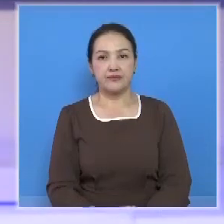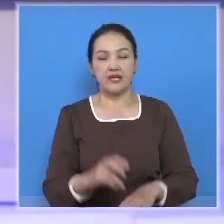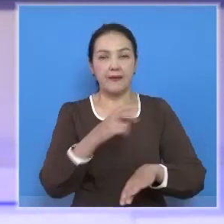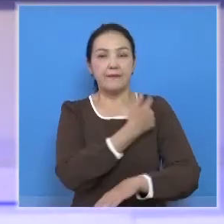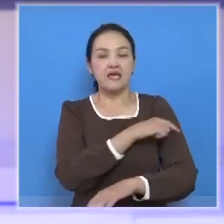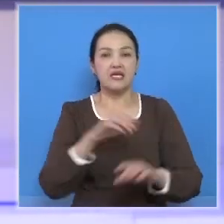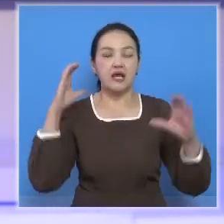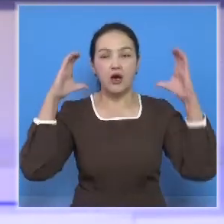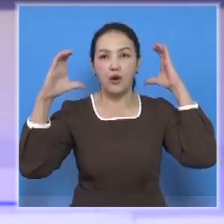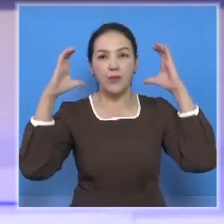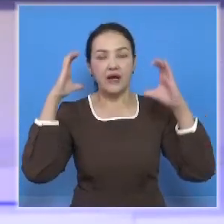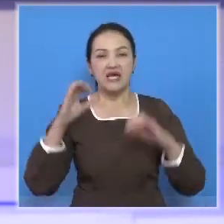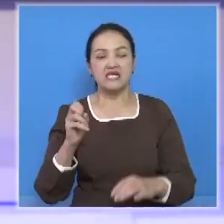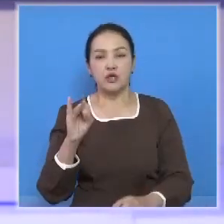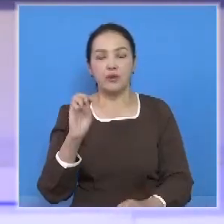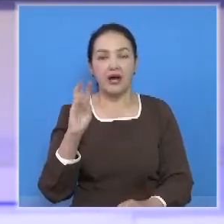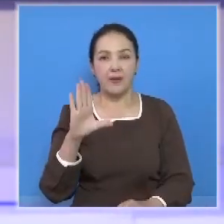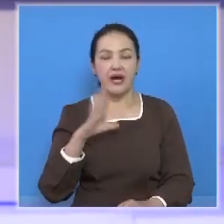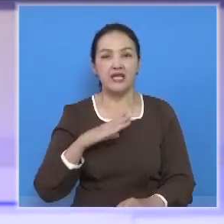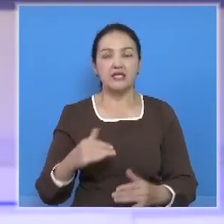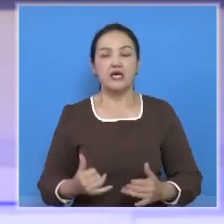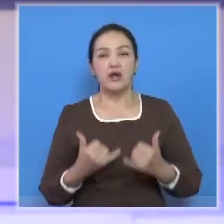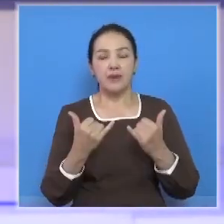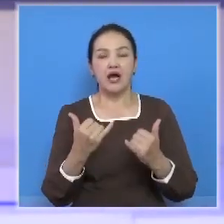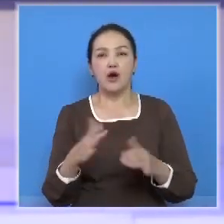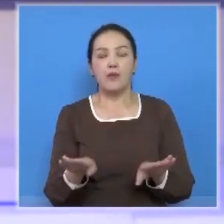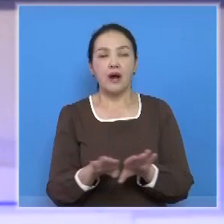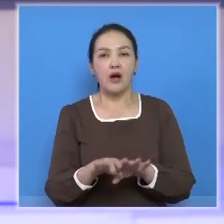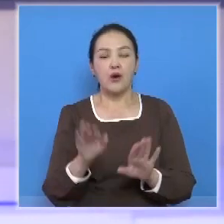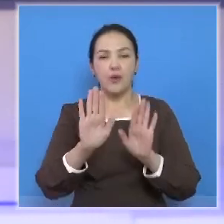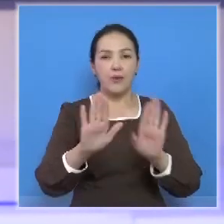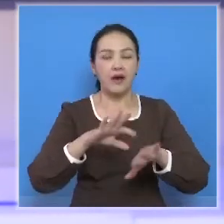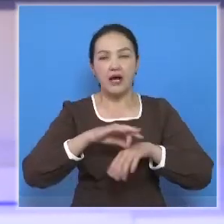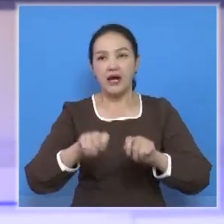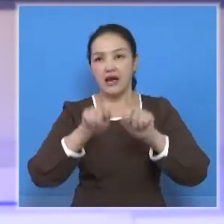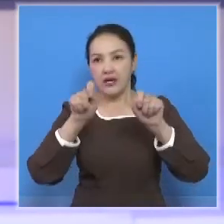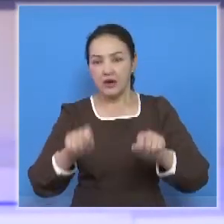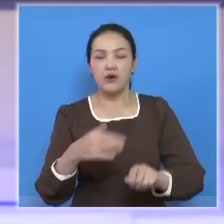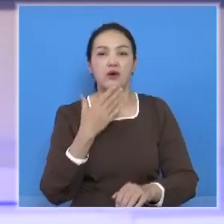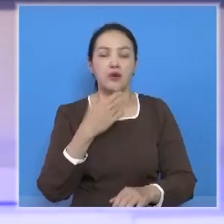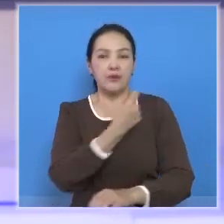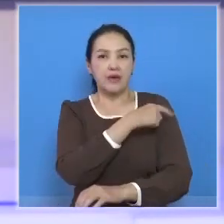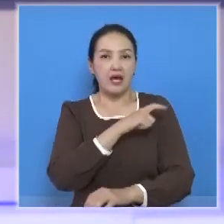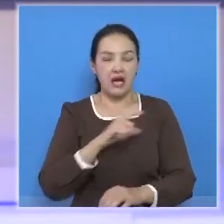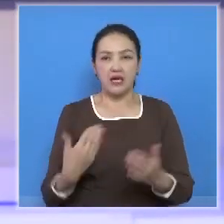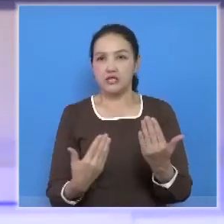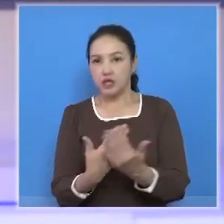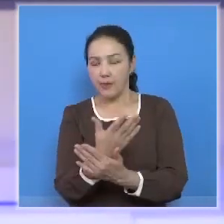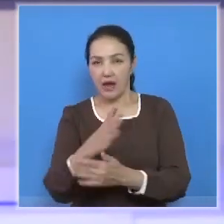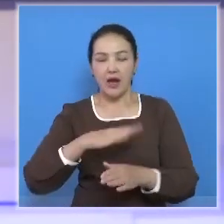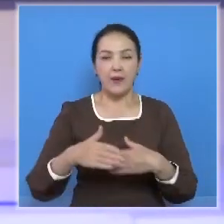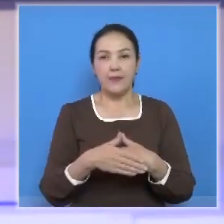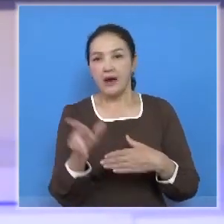Медицина университетінде Серік Ақшолақовқа арналған экспозициялық көрме ашылды. Мұнда ұлт медицинасының жаңа бақытын